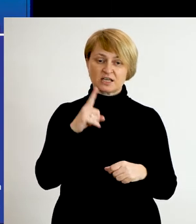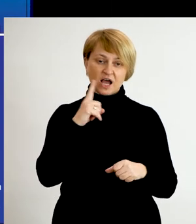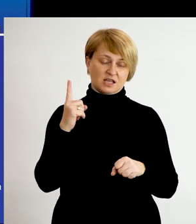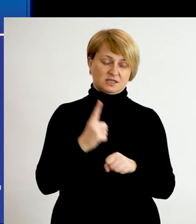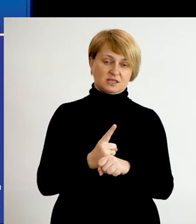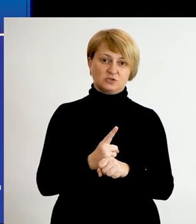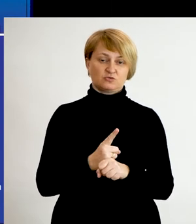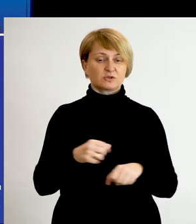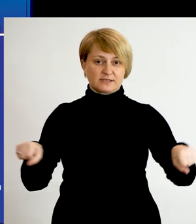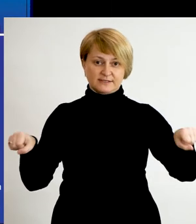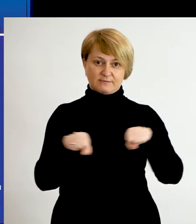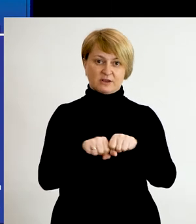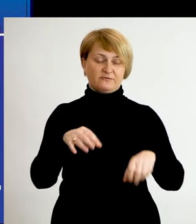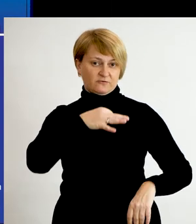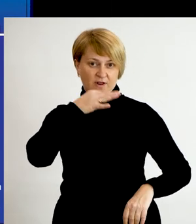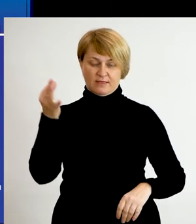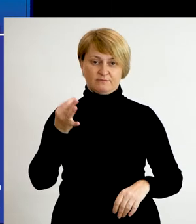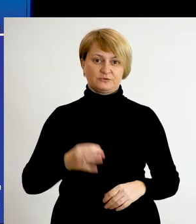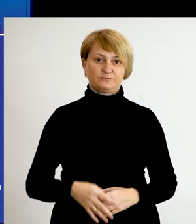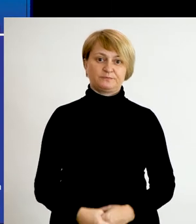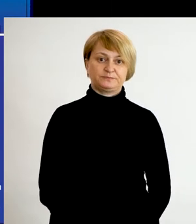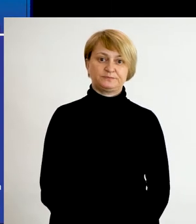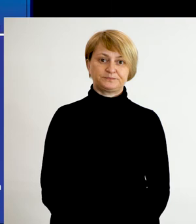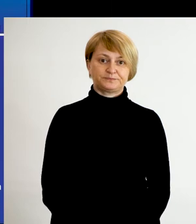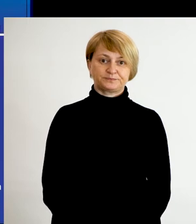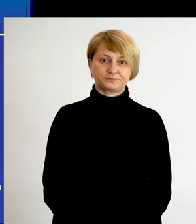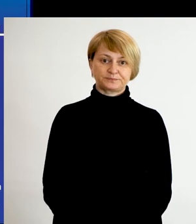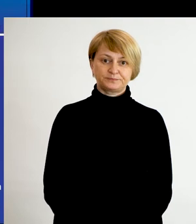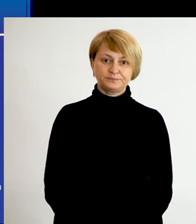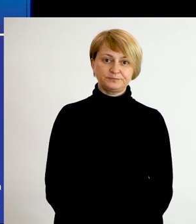moim zdaniem sprawiedliwsze i lepsze.